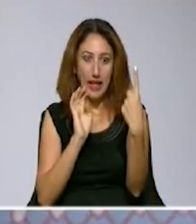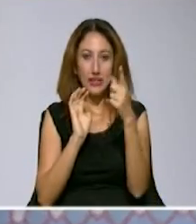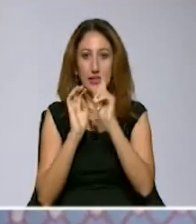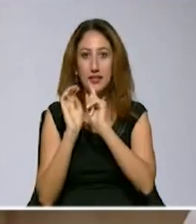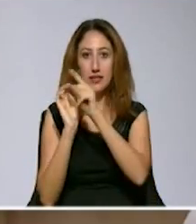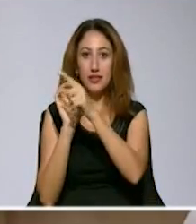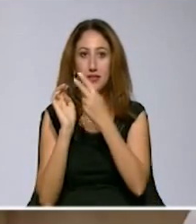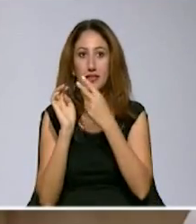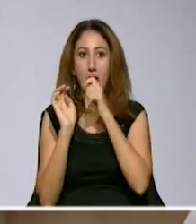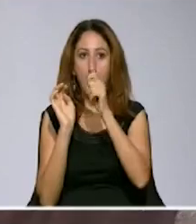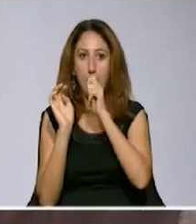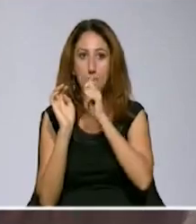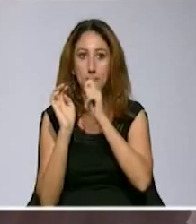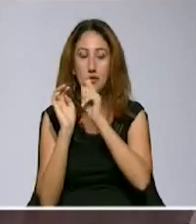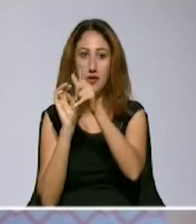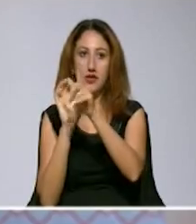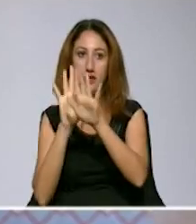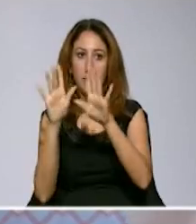تمام؟